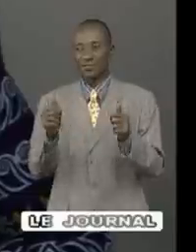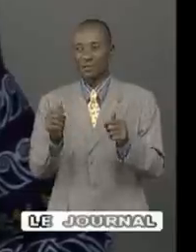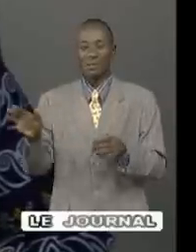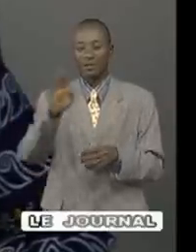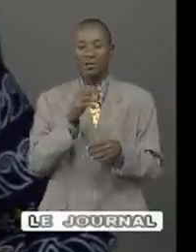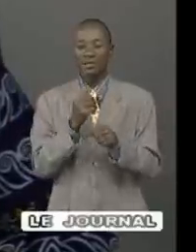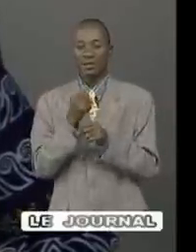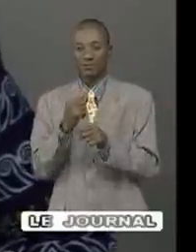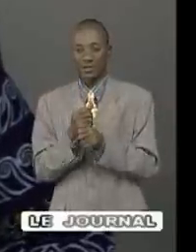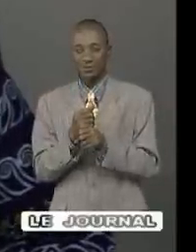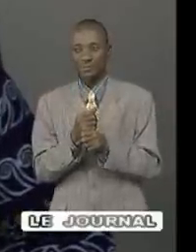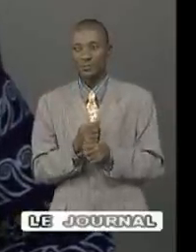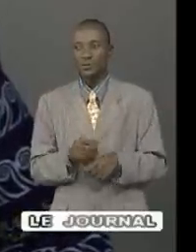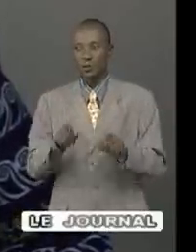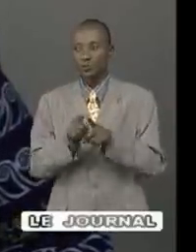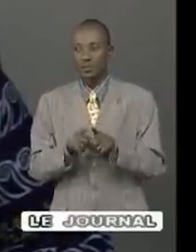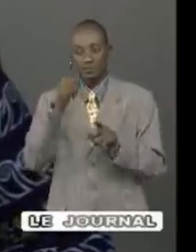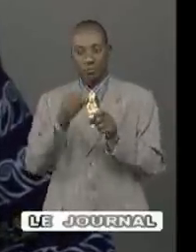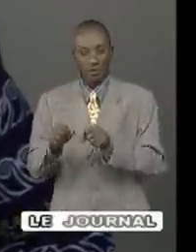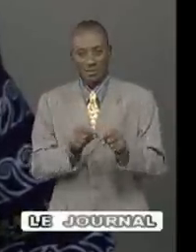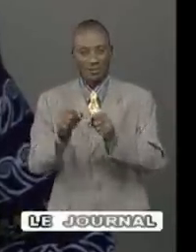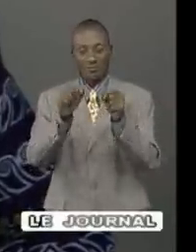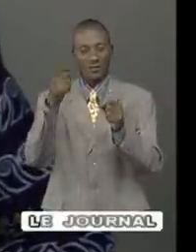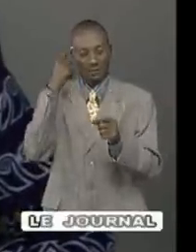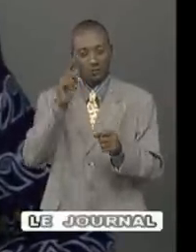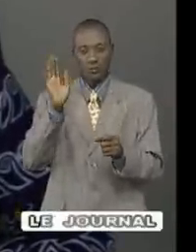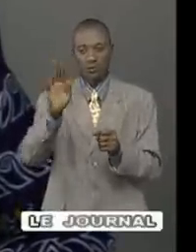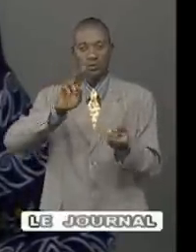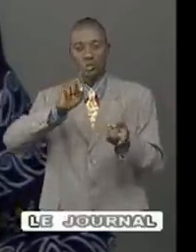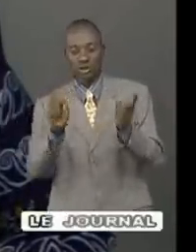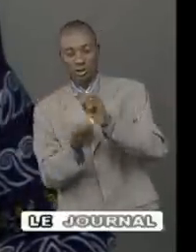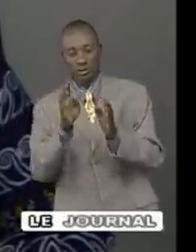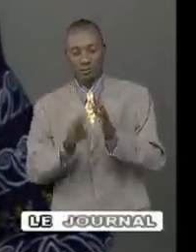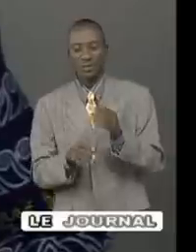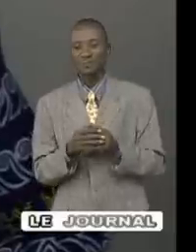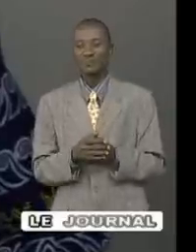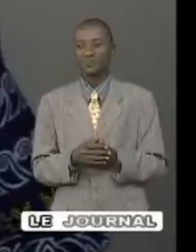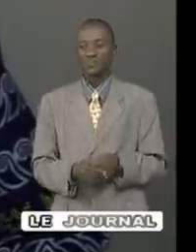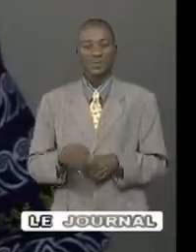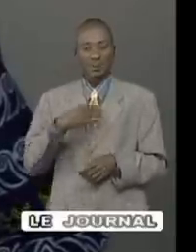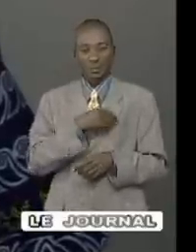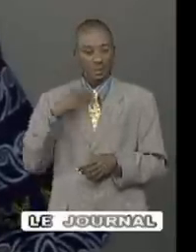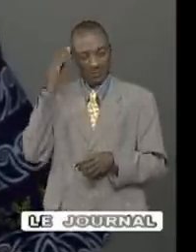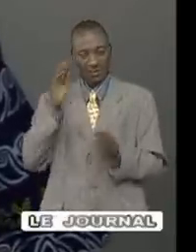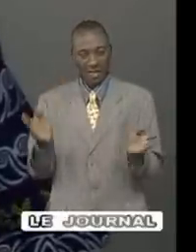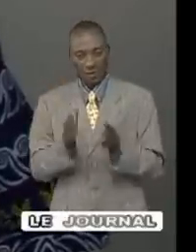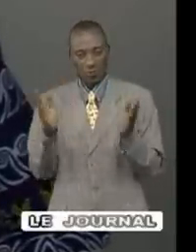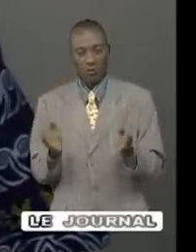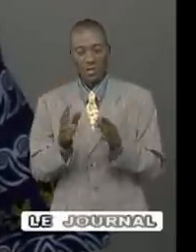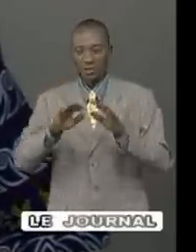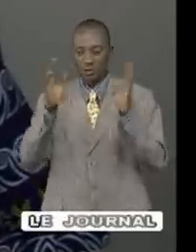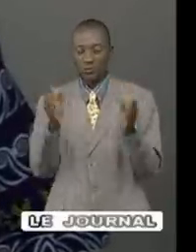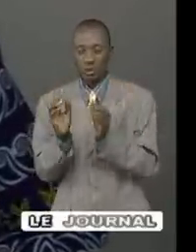travail et sur les stratégies de leur amélioration. J'encourage dès lors l'organisation sur